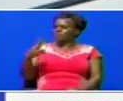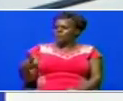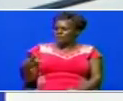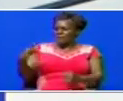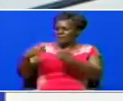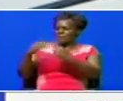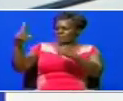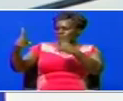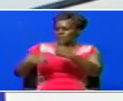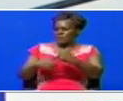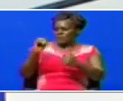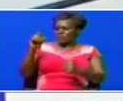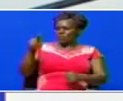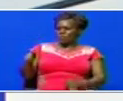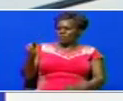2,286,